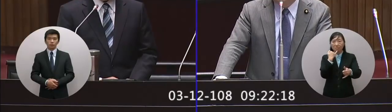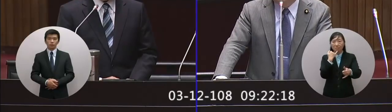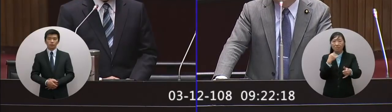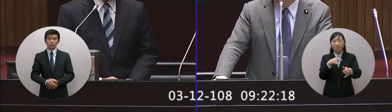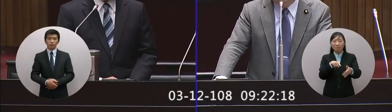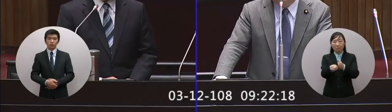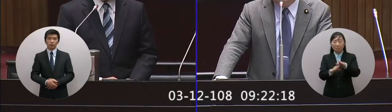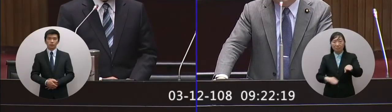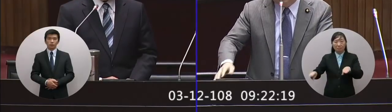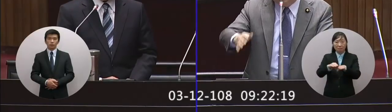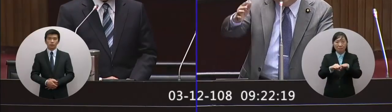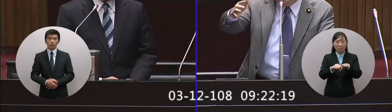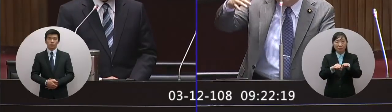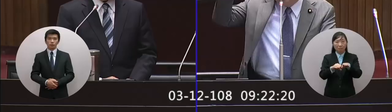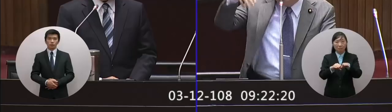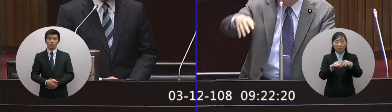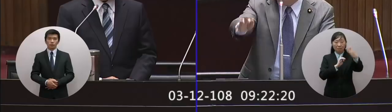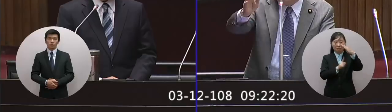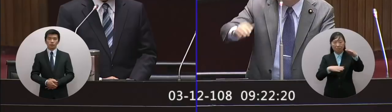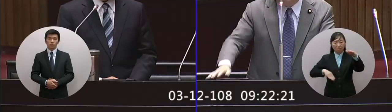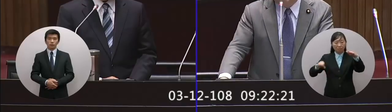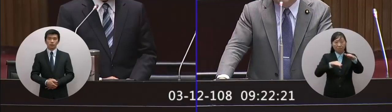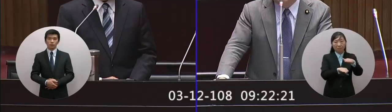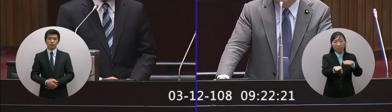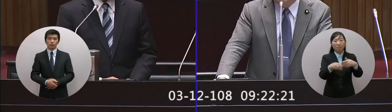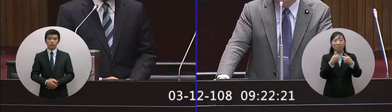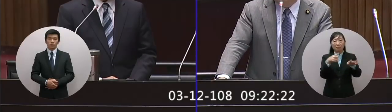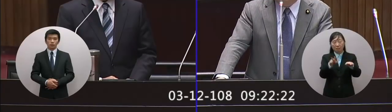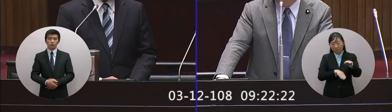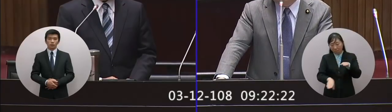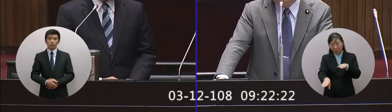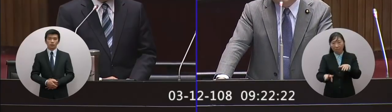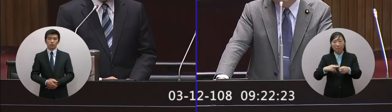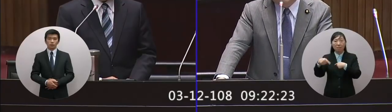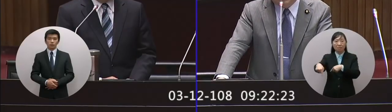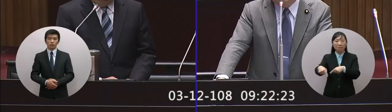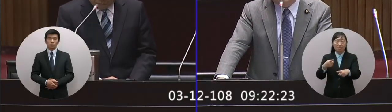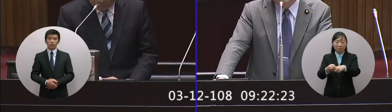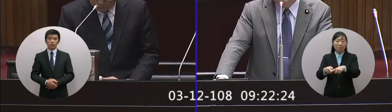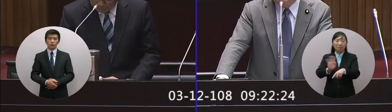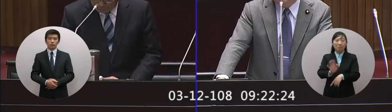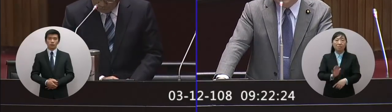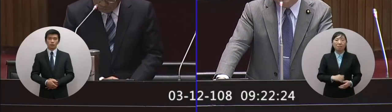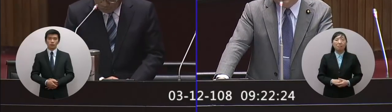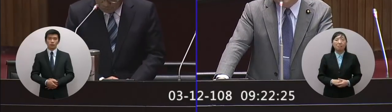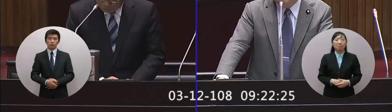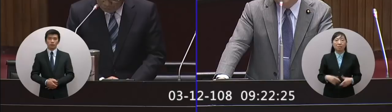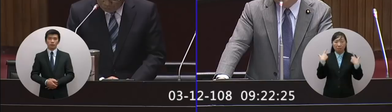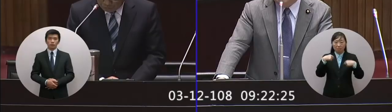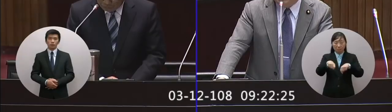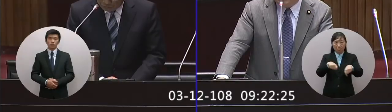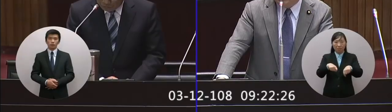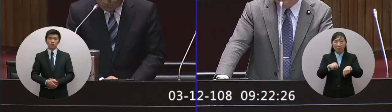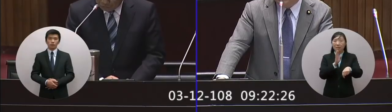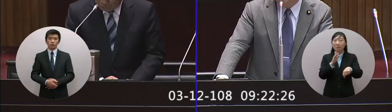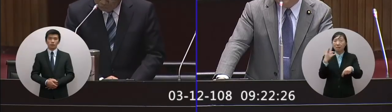这个中山高速公路，不用下到平面跟枫江路交叉，这是非常好的。它原来的计划